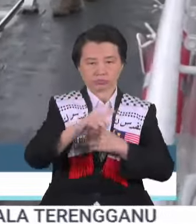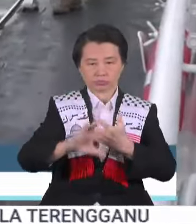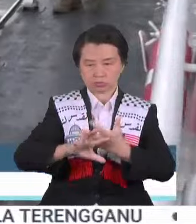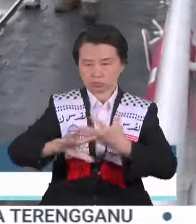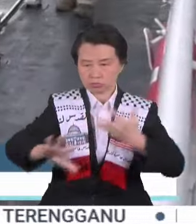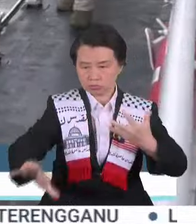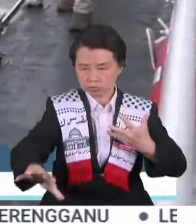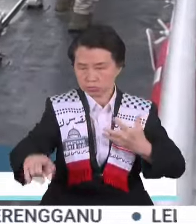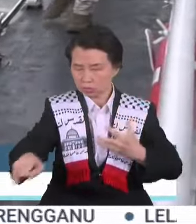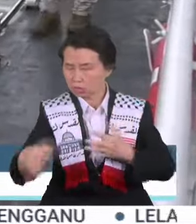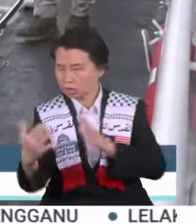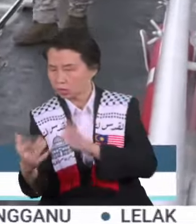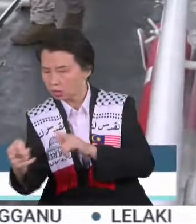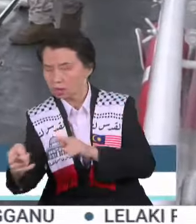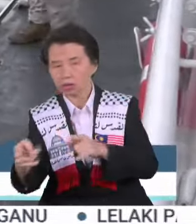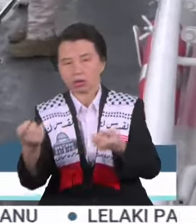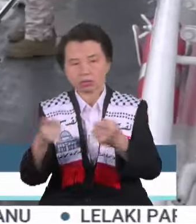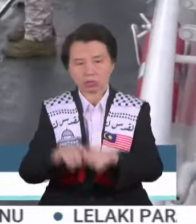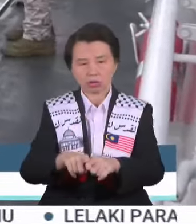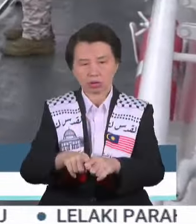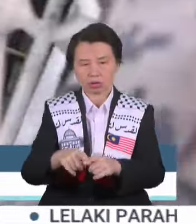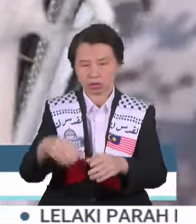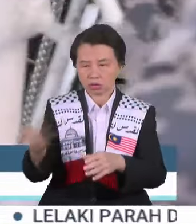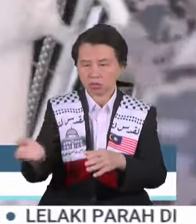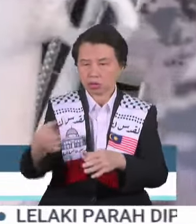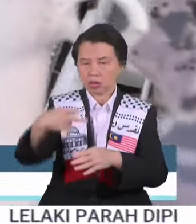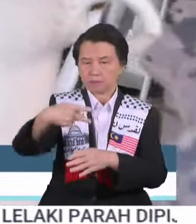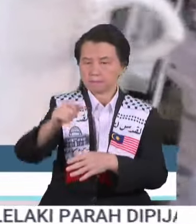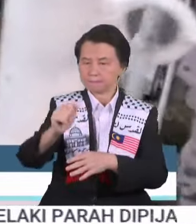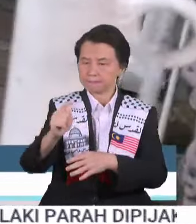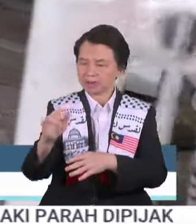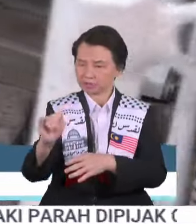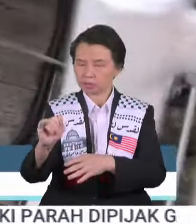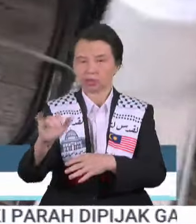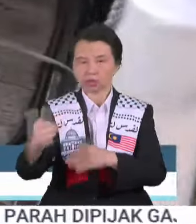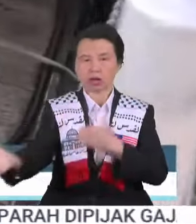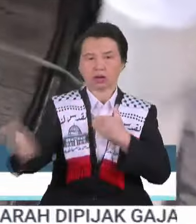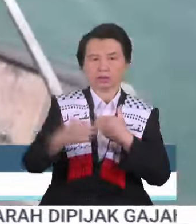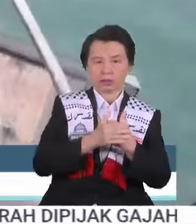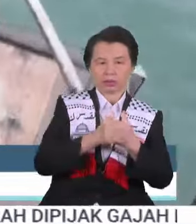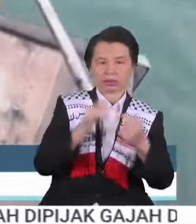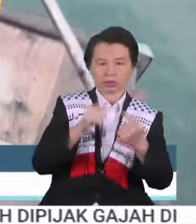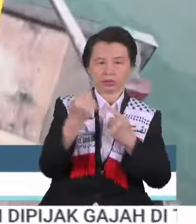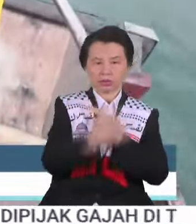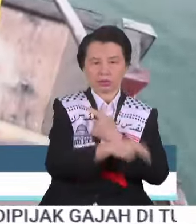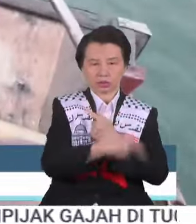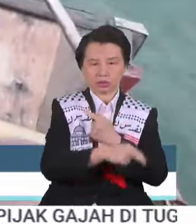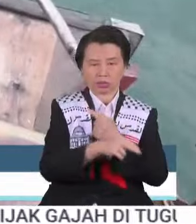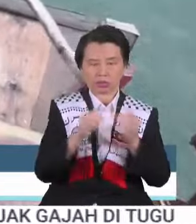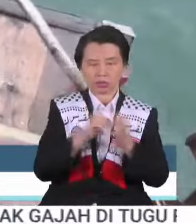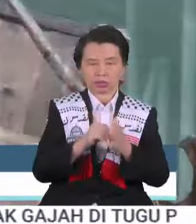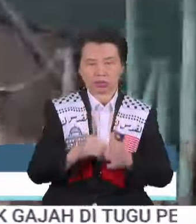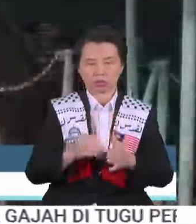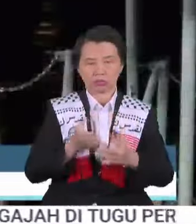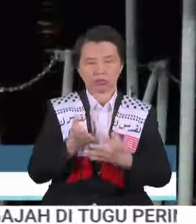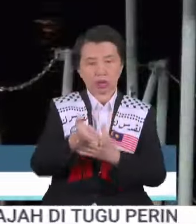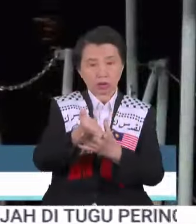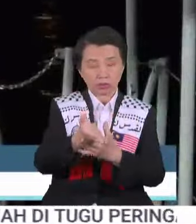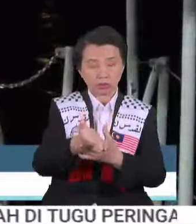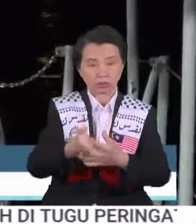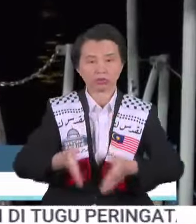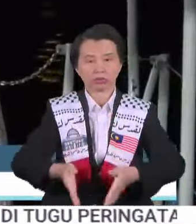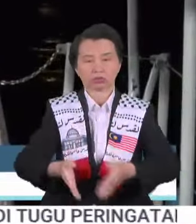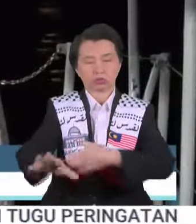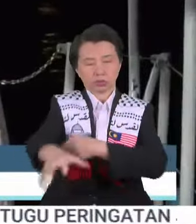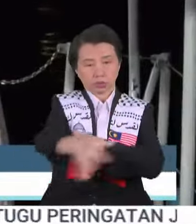mengekang penyeludupan keluar pendatang asing tanpa izin yang ingin kembali ke negara asal melalui jalan laut. kes yang